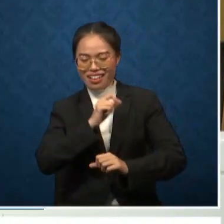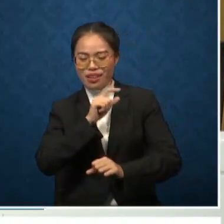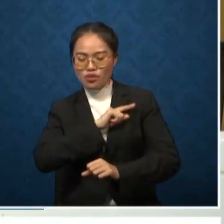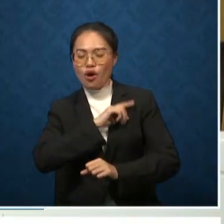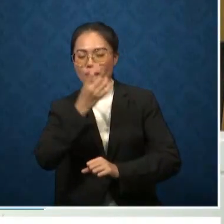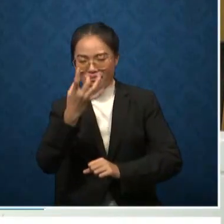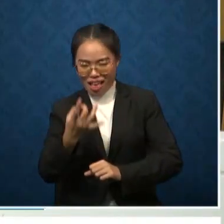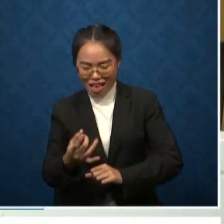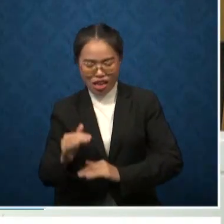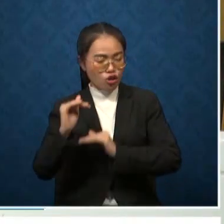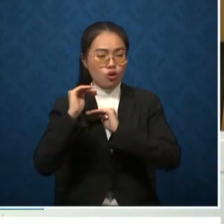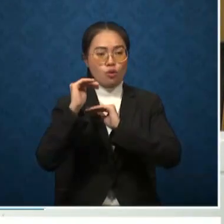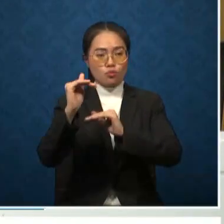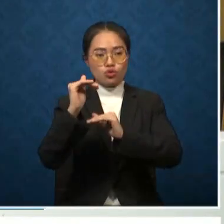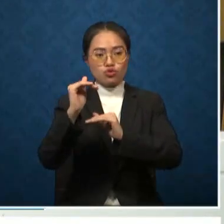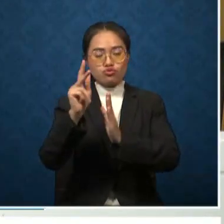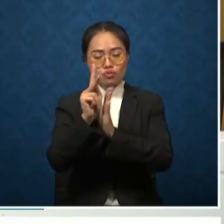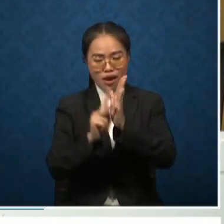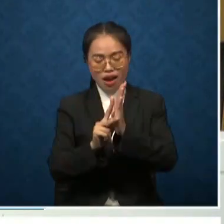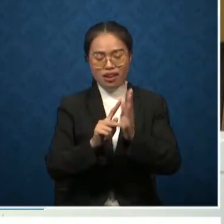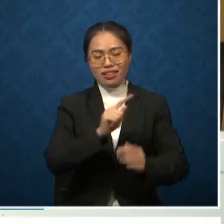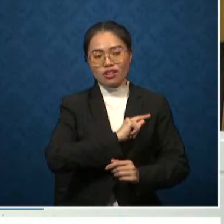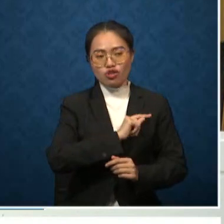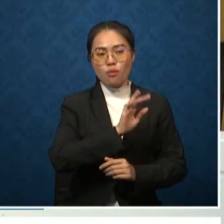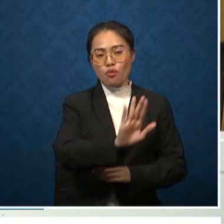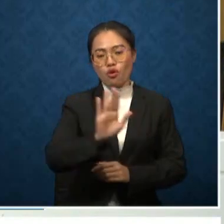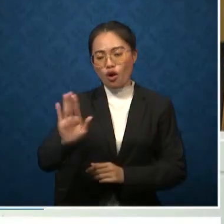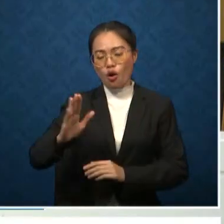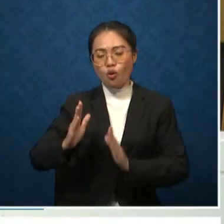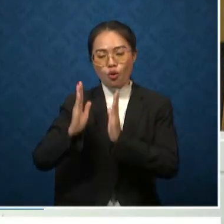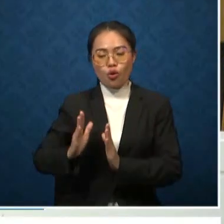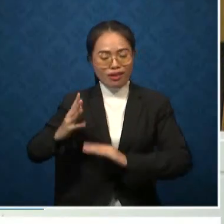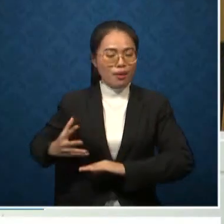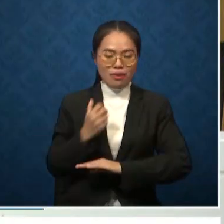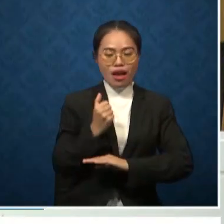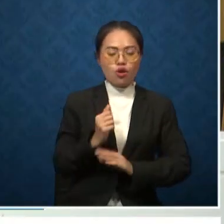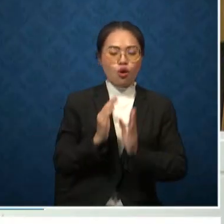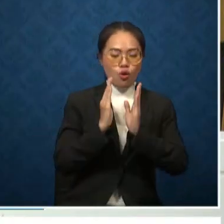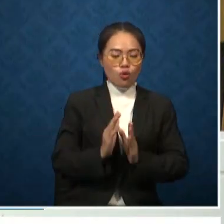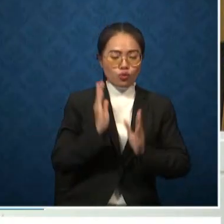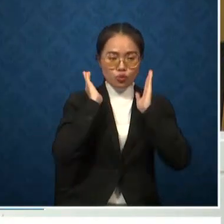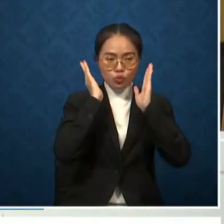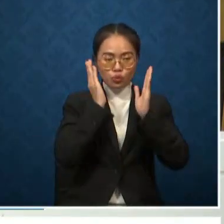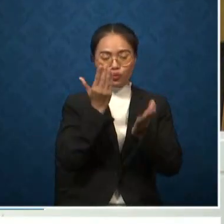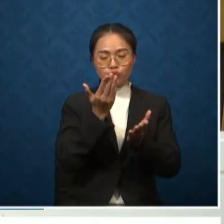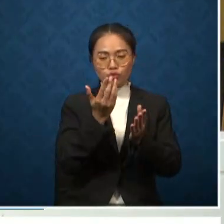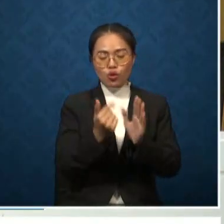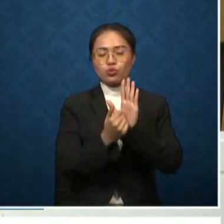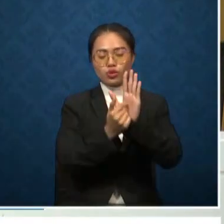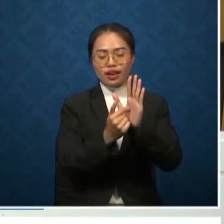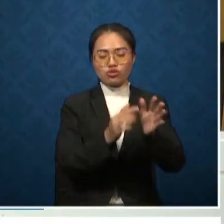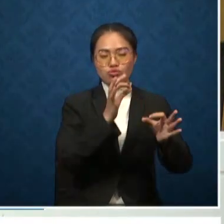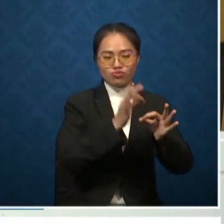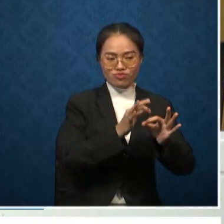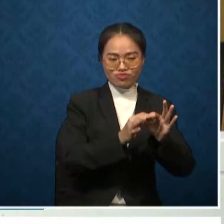ล้วก็กำหนดในเรื่องของหน้าที่ผู้มีหน้าที่รายงานนะครับก็ได้แก่สถาบันการเงินเรื่องประกันภัยต่